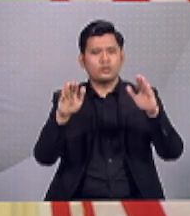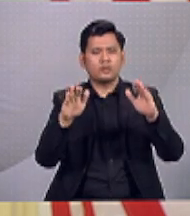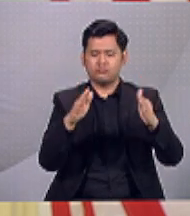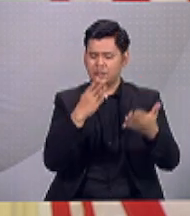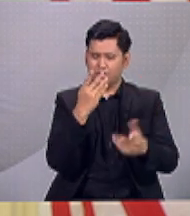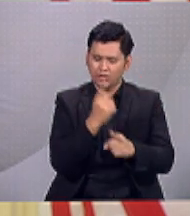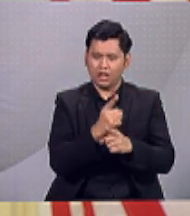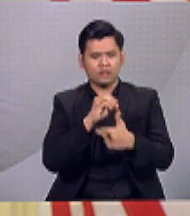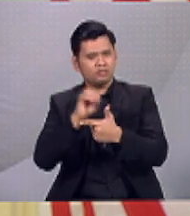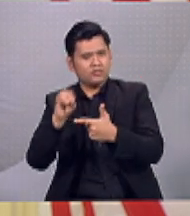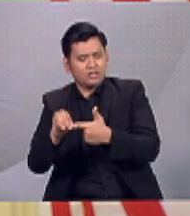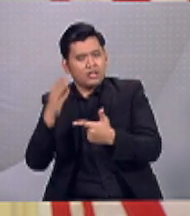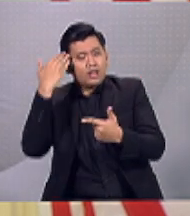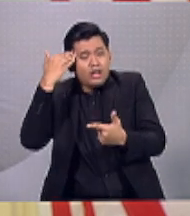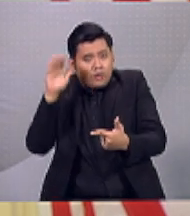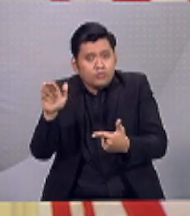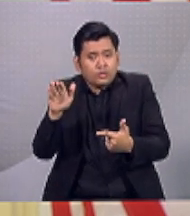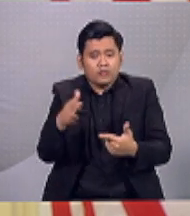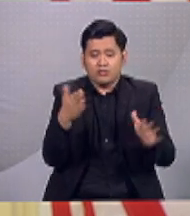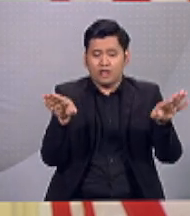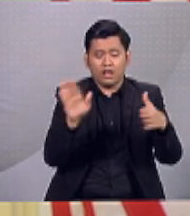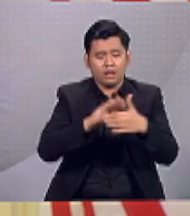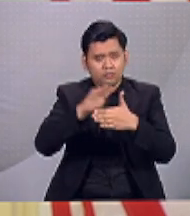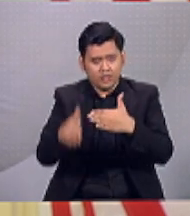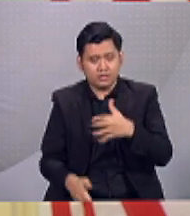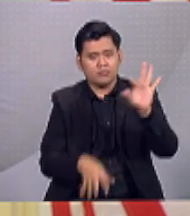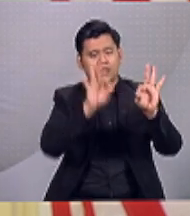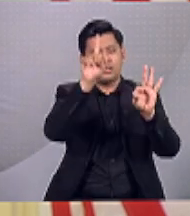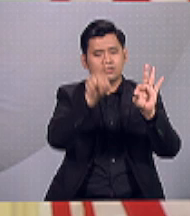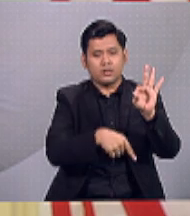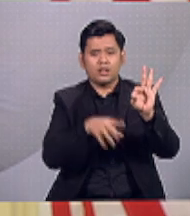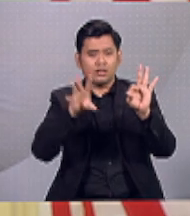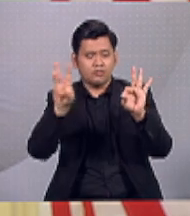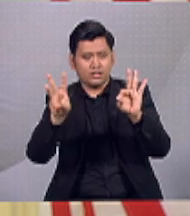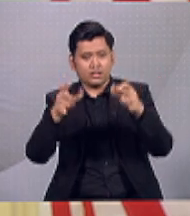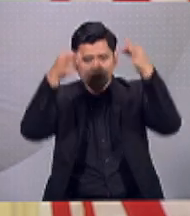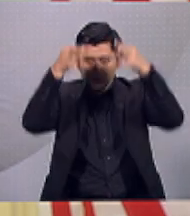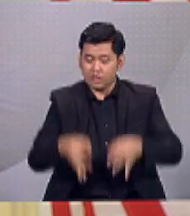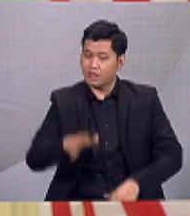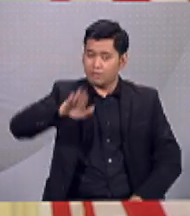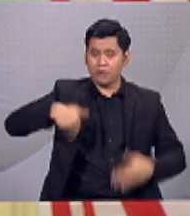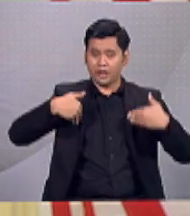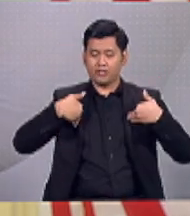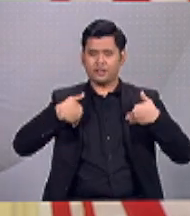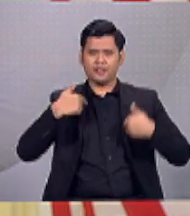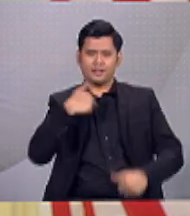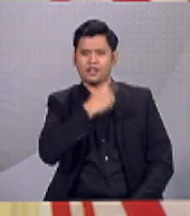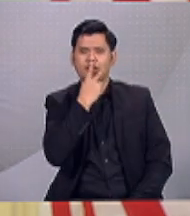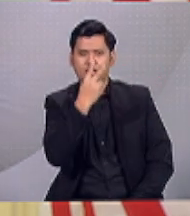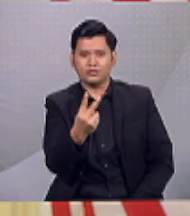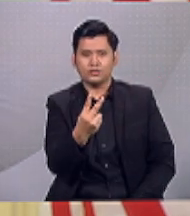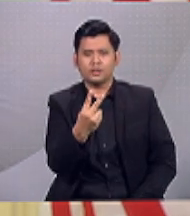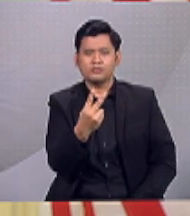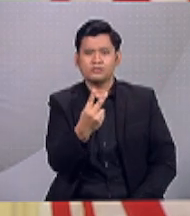9 bulan ataupun akan diteruskan. Jadi keputusan belum ada lagi. Jadi oleh itu kita akan lihatlah sama